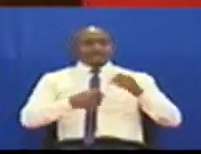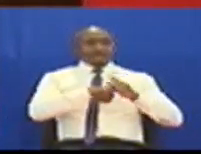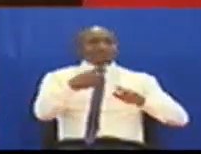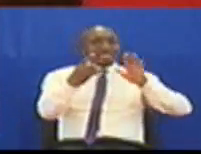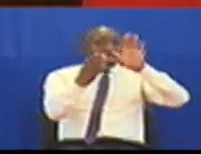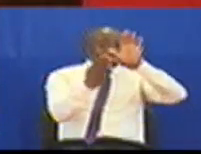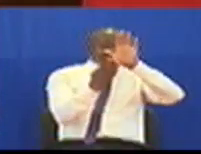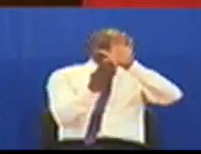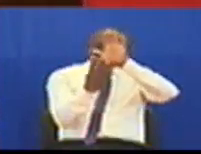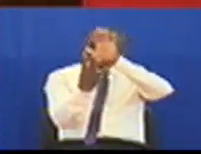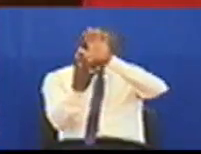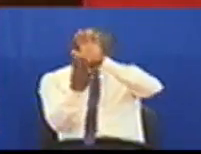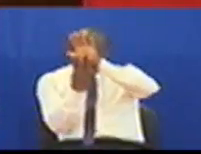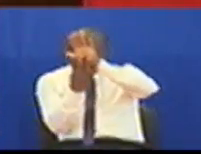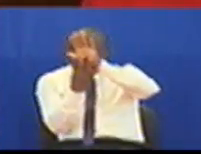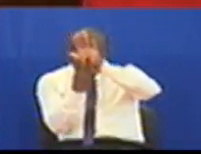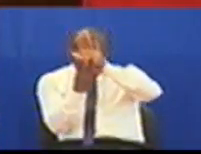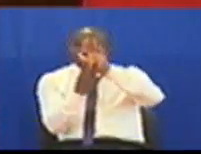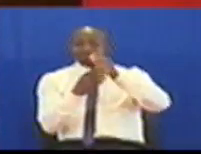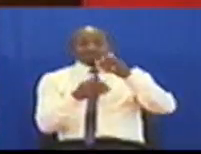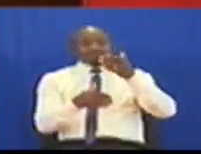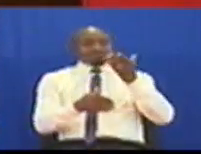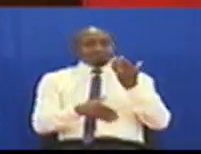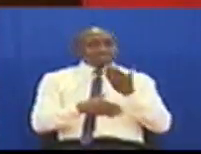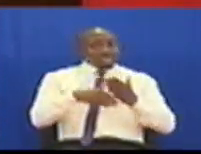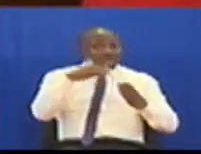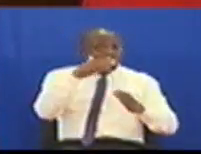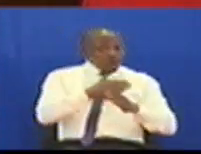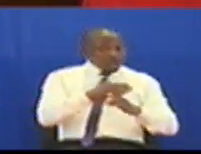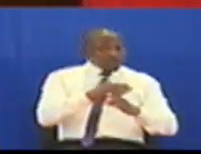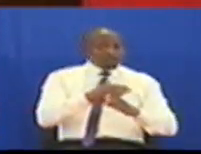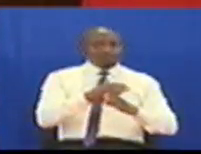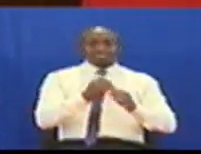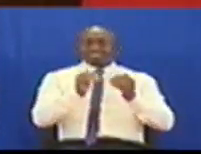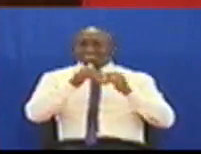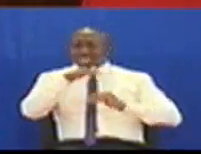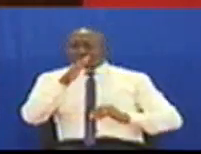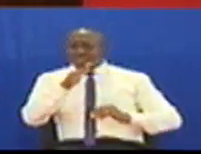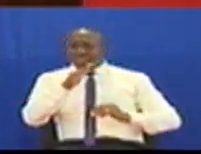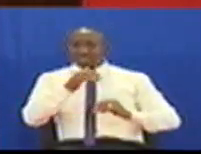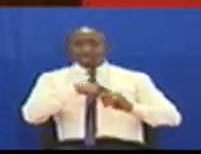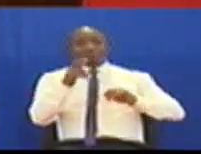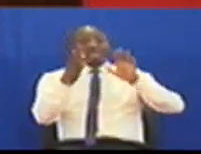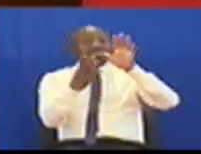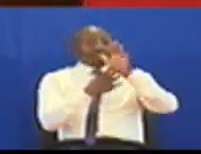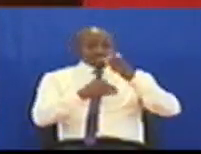900. Mheshimiwa Mwenyekiti, tumeshajenga vituo vya afya zaidi ya